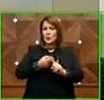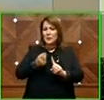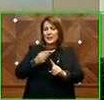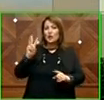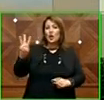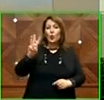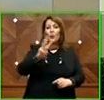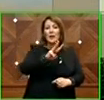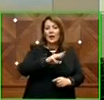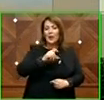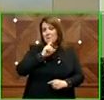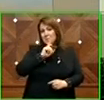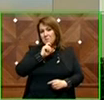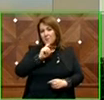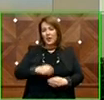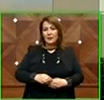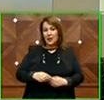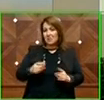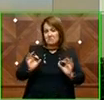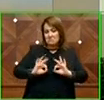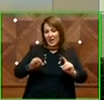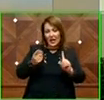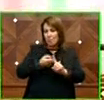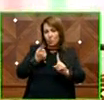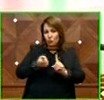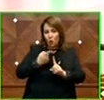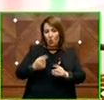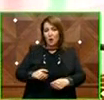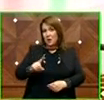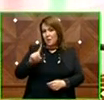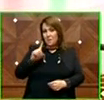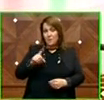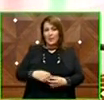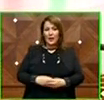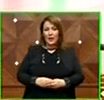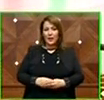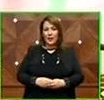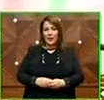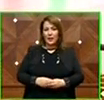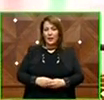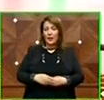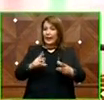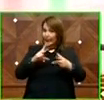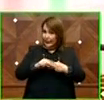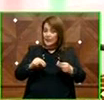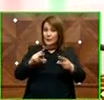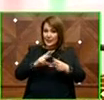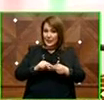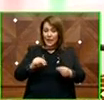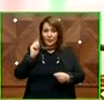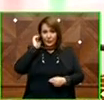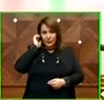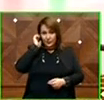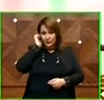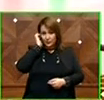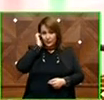لي ماهوش فيها فايدة باش نسردوها الآن، لكن يكون المعنى تاعها يكون أكثر يعني في في في في,